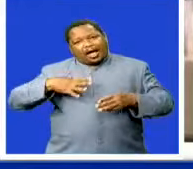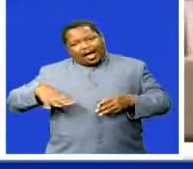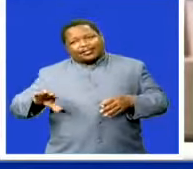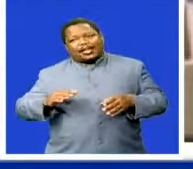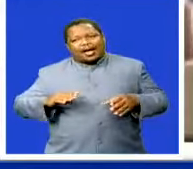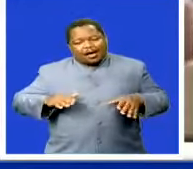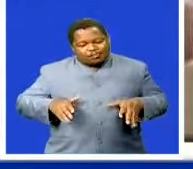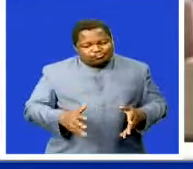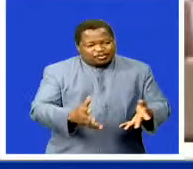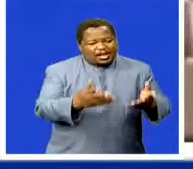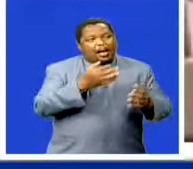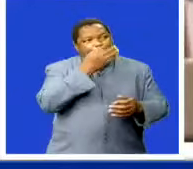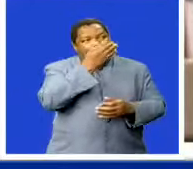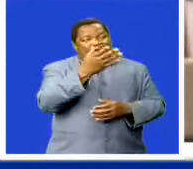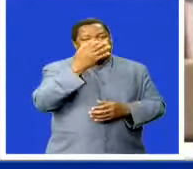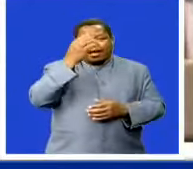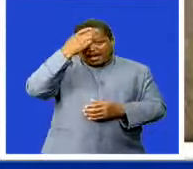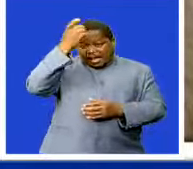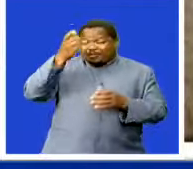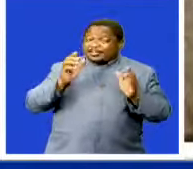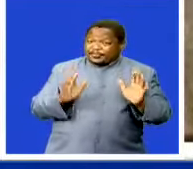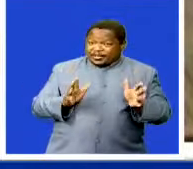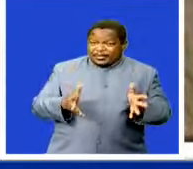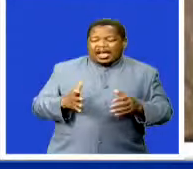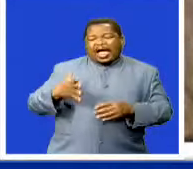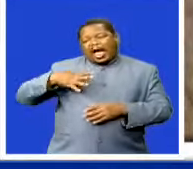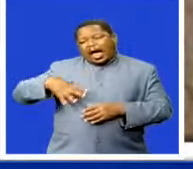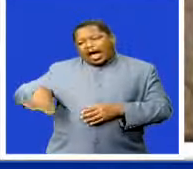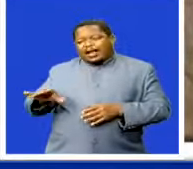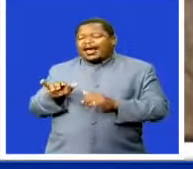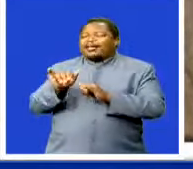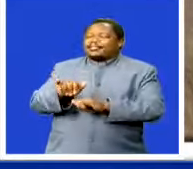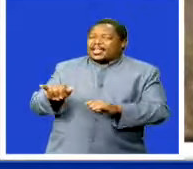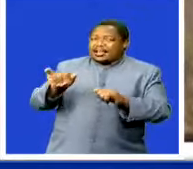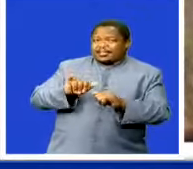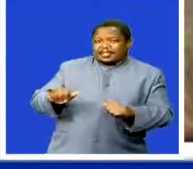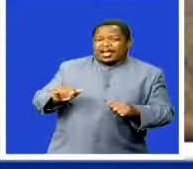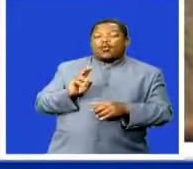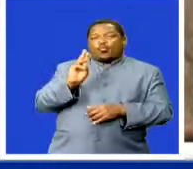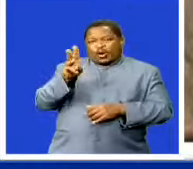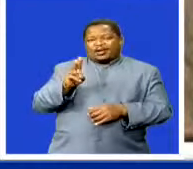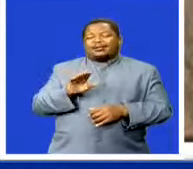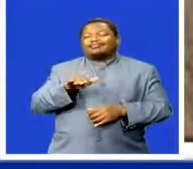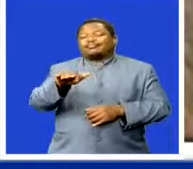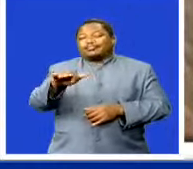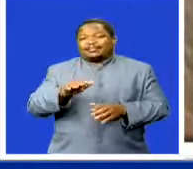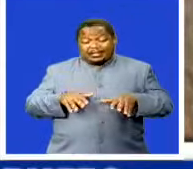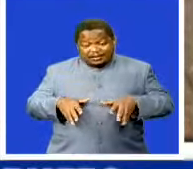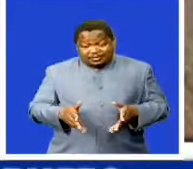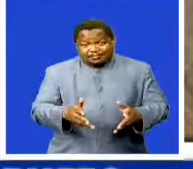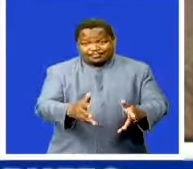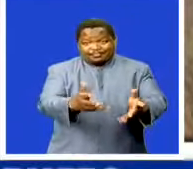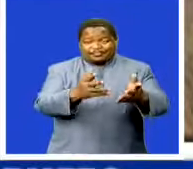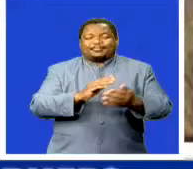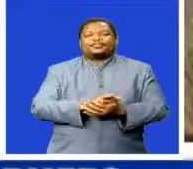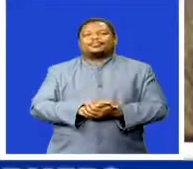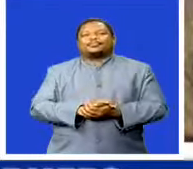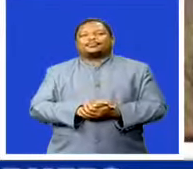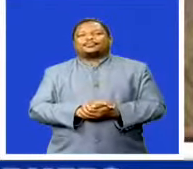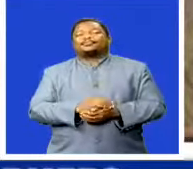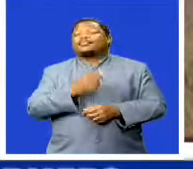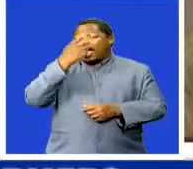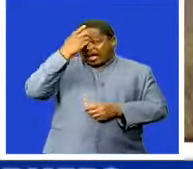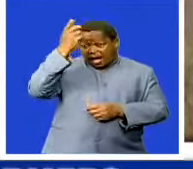basatawulima balimi ke balima ngetikulumba letehlukene kabili leti seluhleleni lwahulumende letibita imali